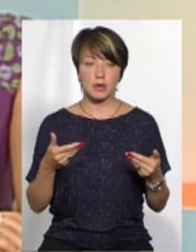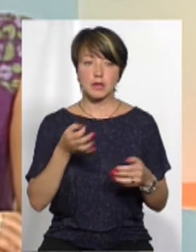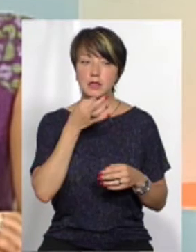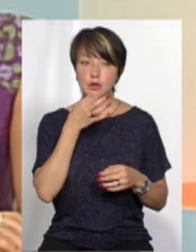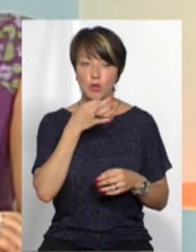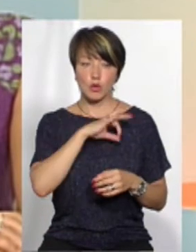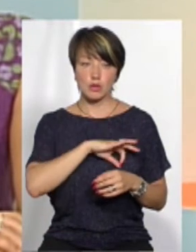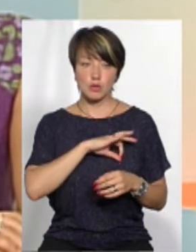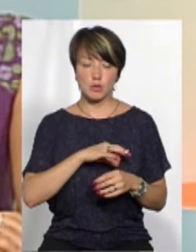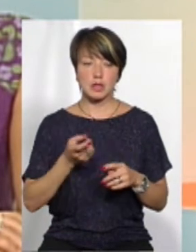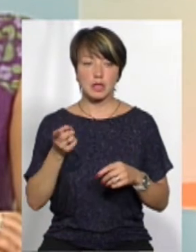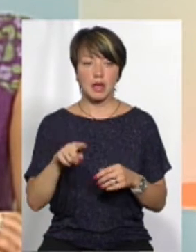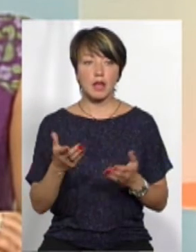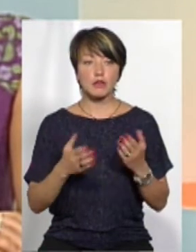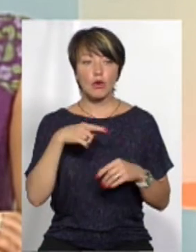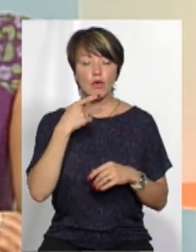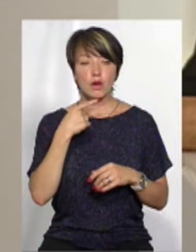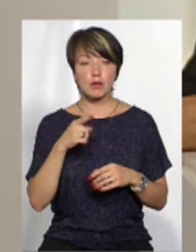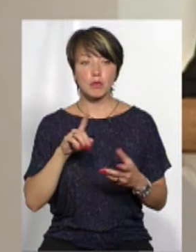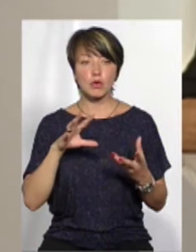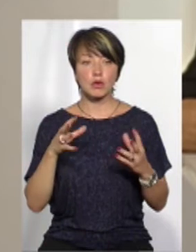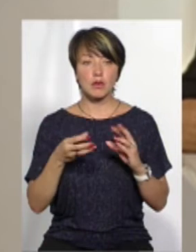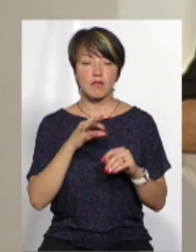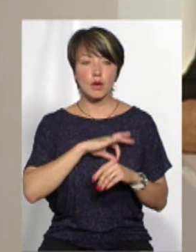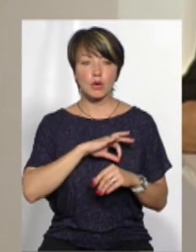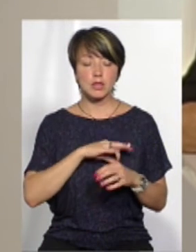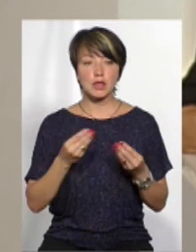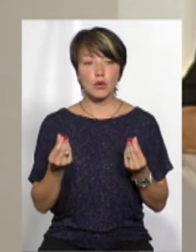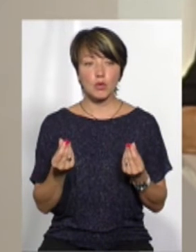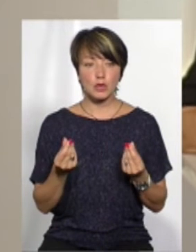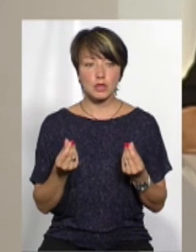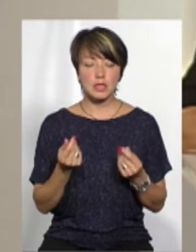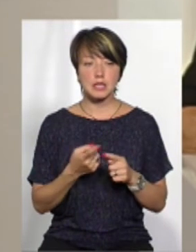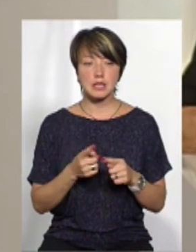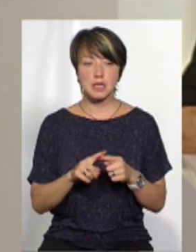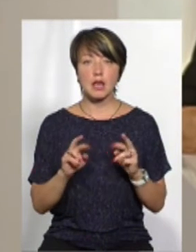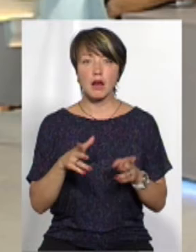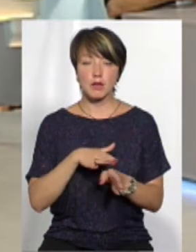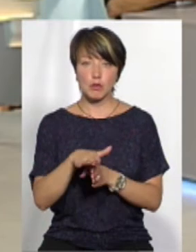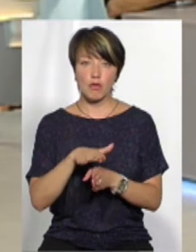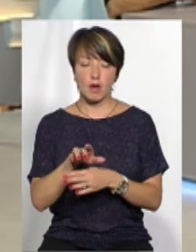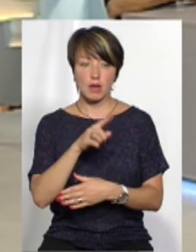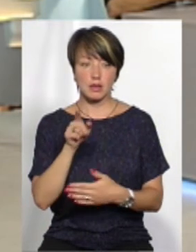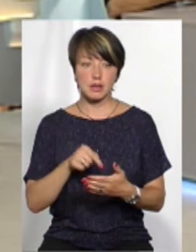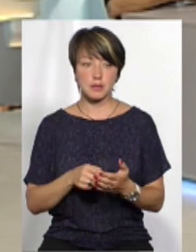залюбки користуємось нею. А якщо говорити про звітування, про використані кошти, це як відбувається?